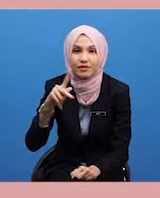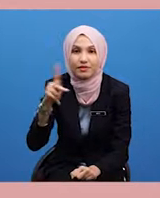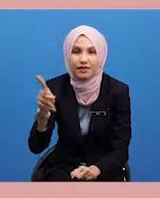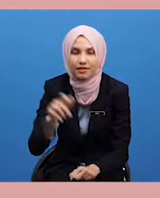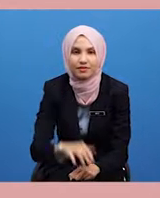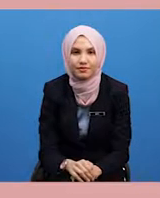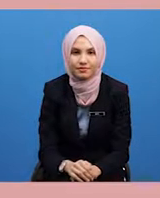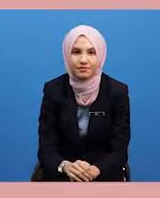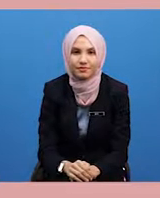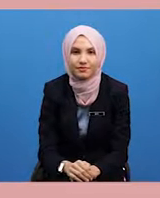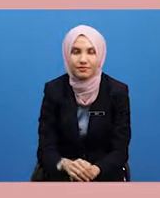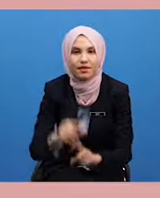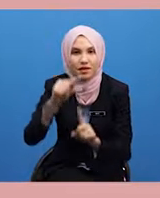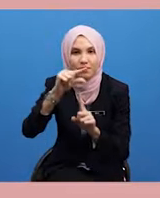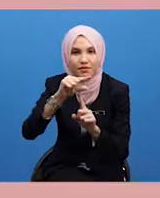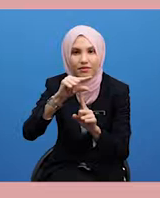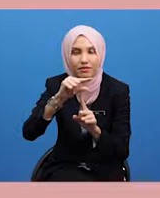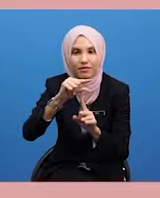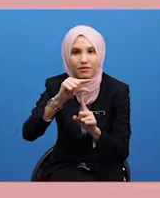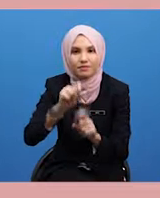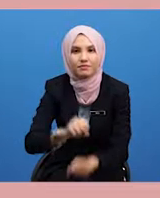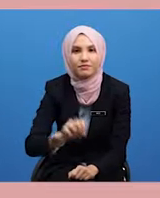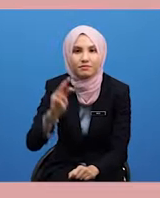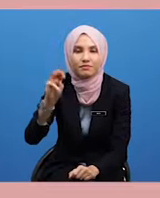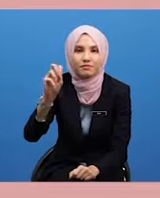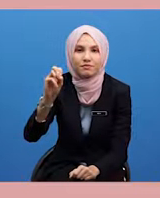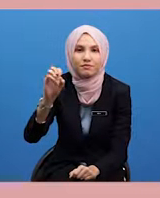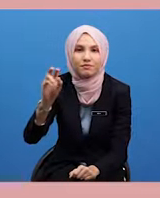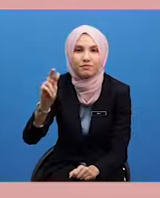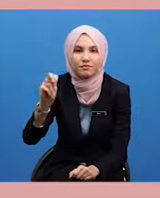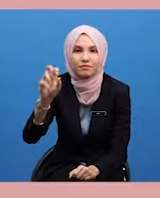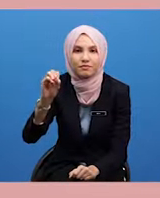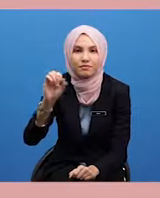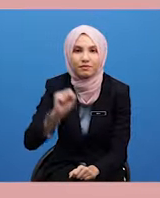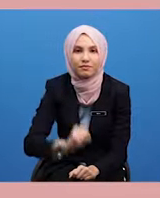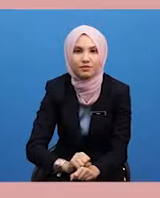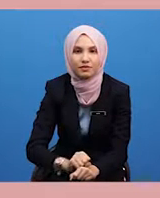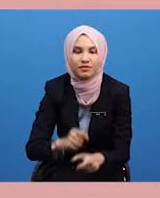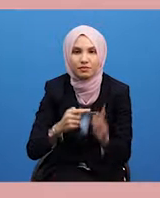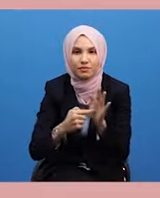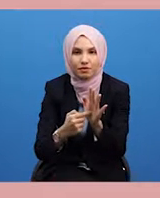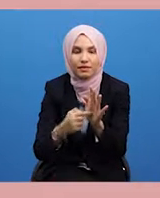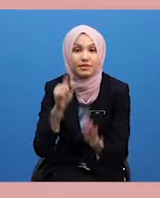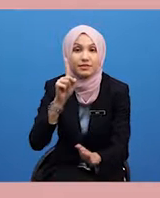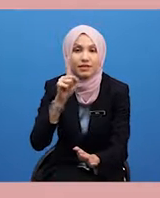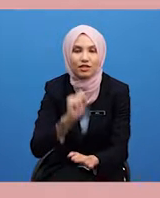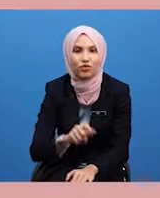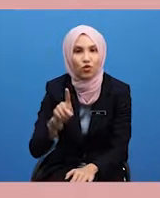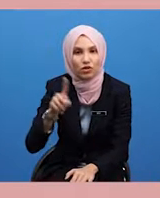Dicotiledon. Perkataan monokotiledon merujuk kepada satu kotiledon,